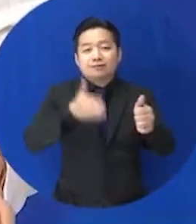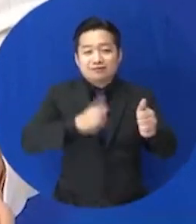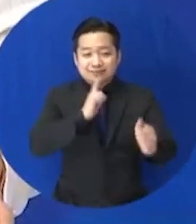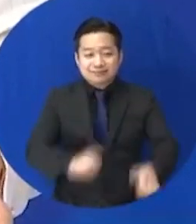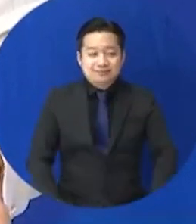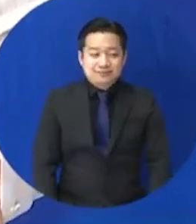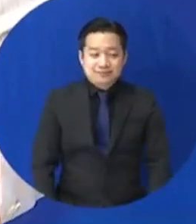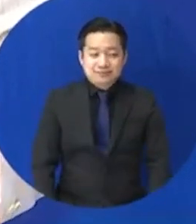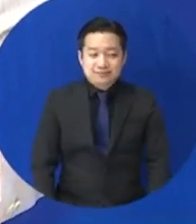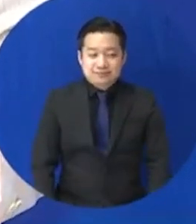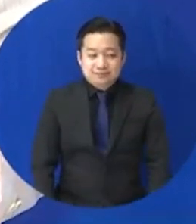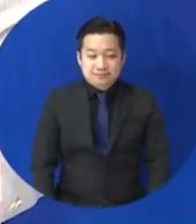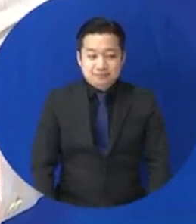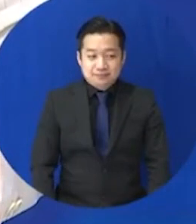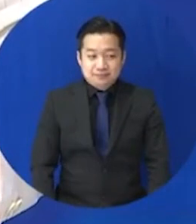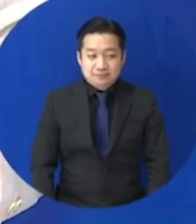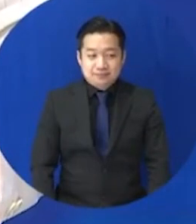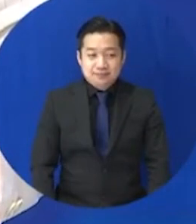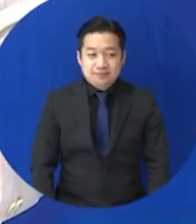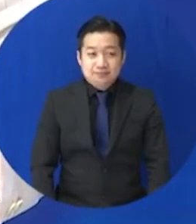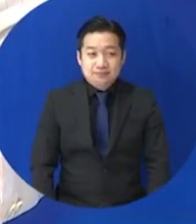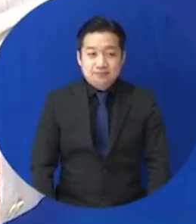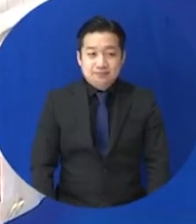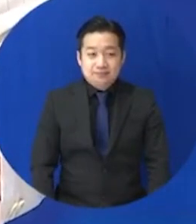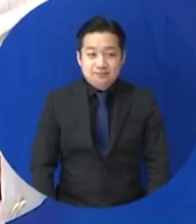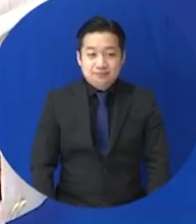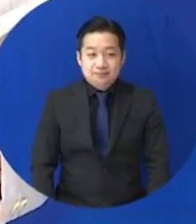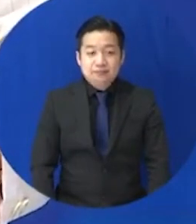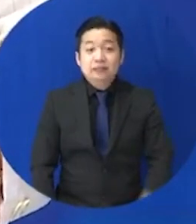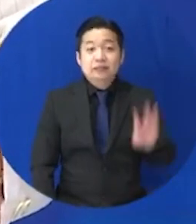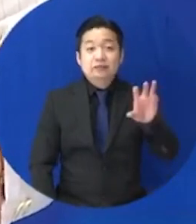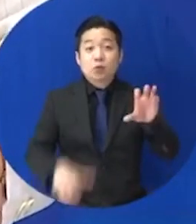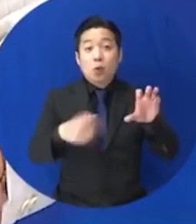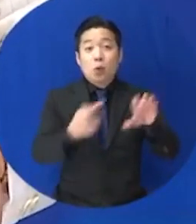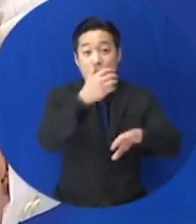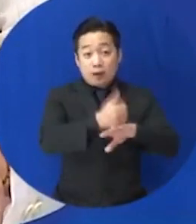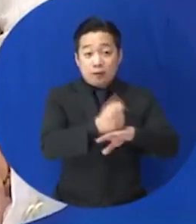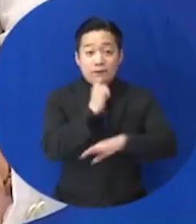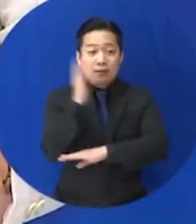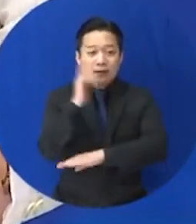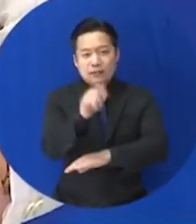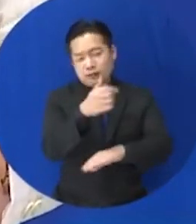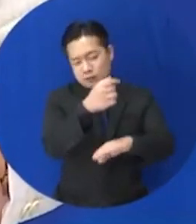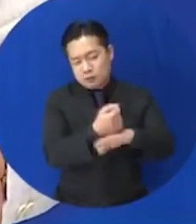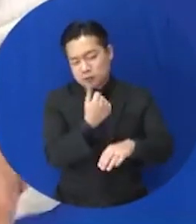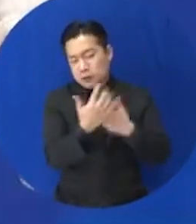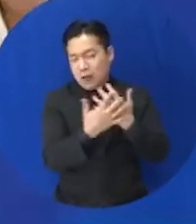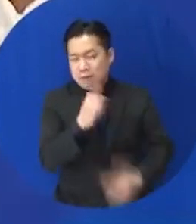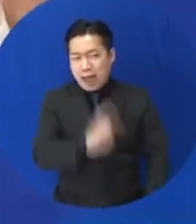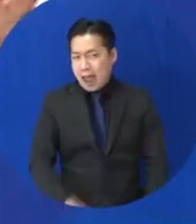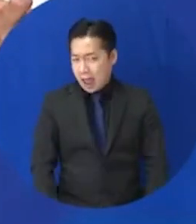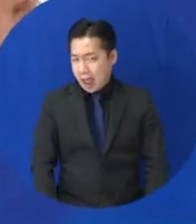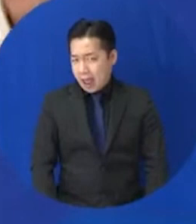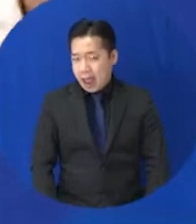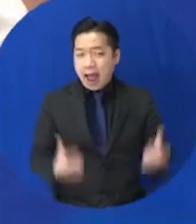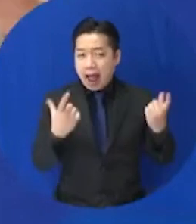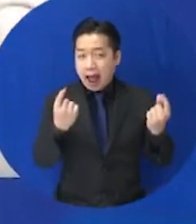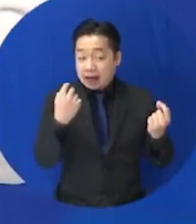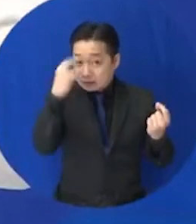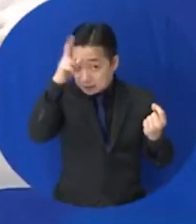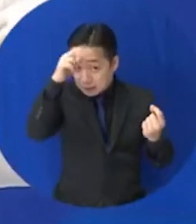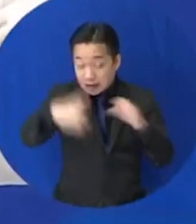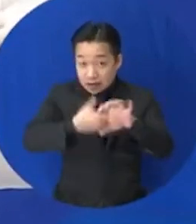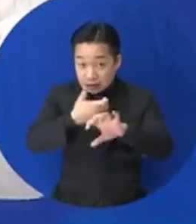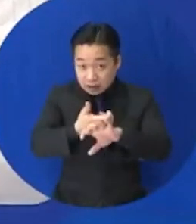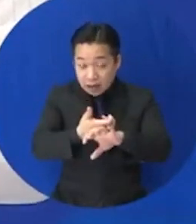바랍니다. 네. 네. 35초 마무리하시면 네. 되겠습니다. 끝까지 애매하시네요. 같은 검찰청 안에서